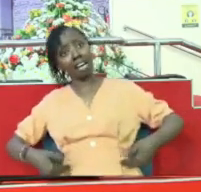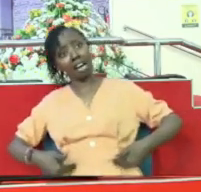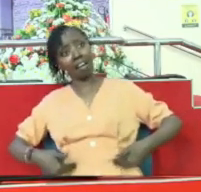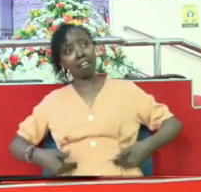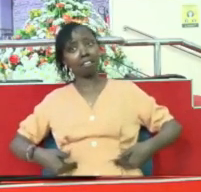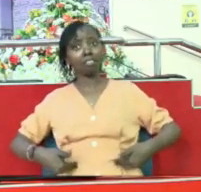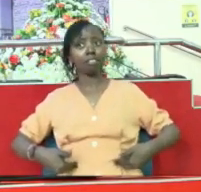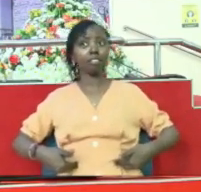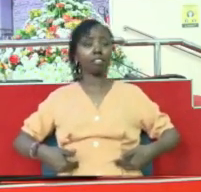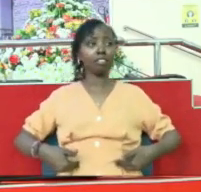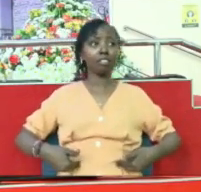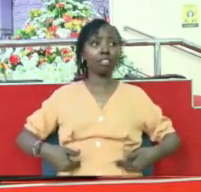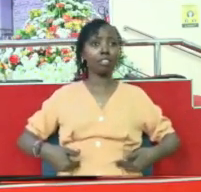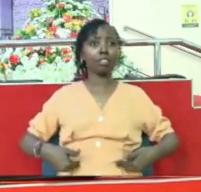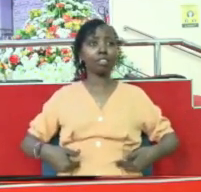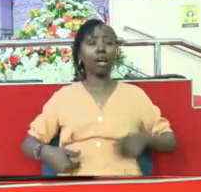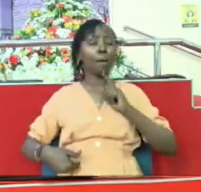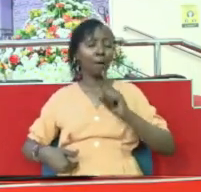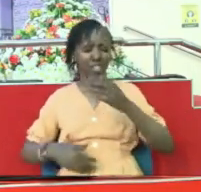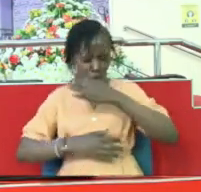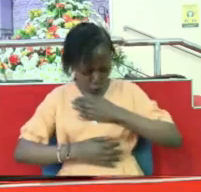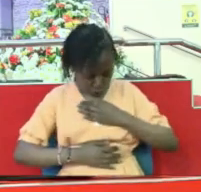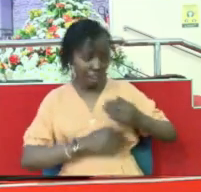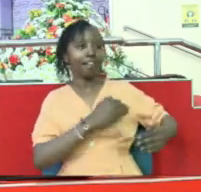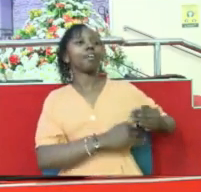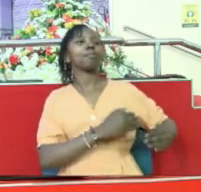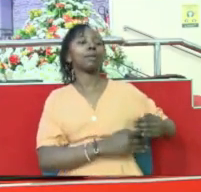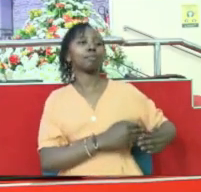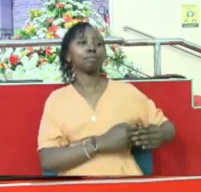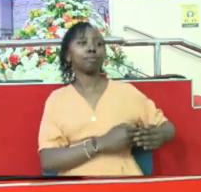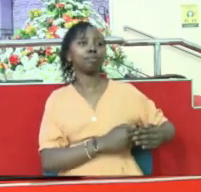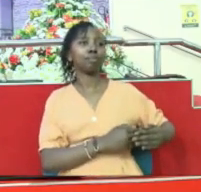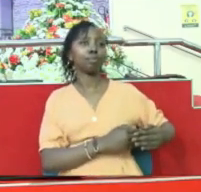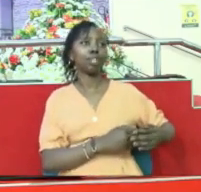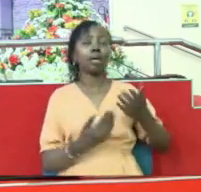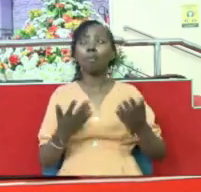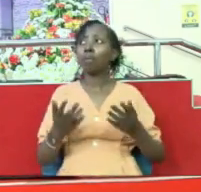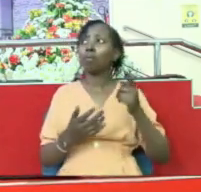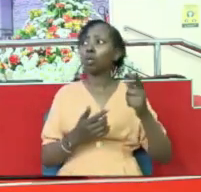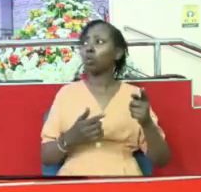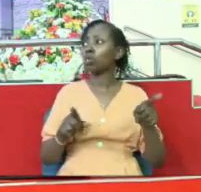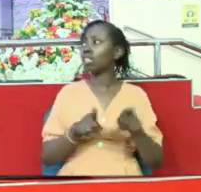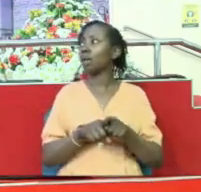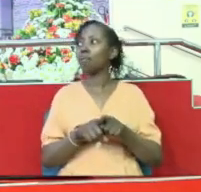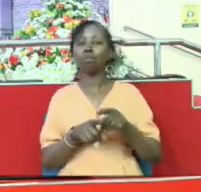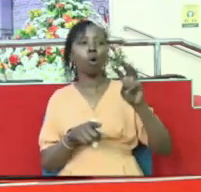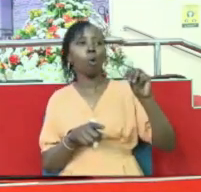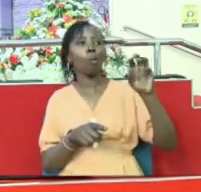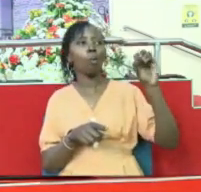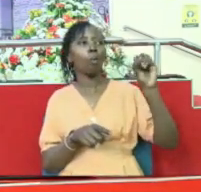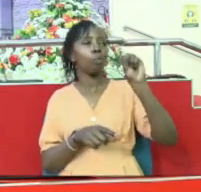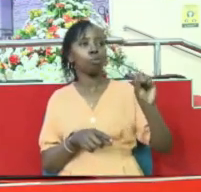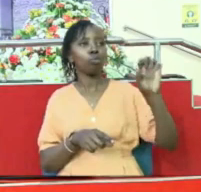below 40, muheshimu bwana. If you are like our age Moses, sasa wewe